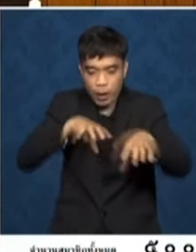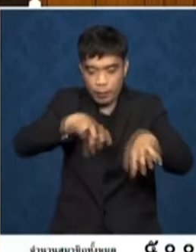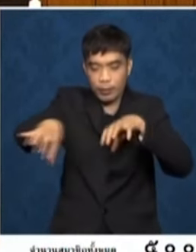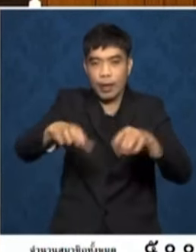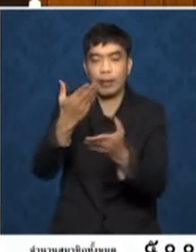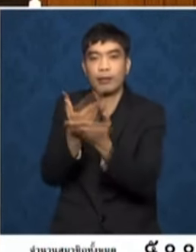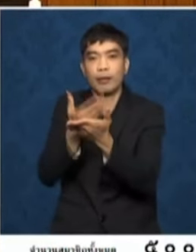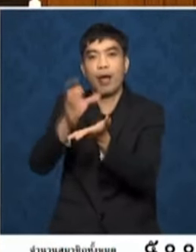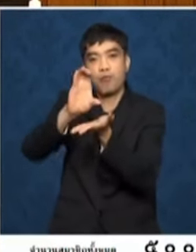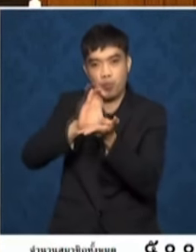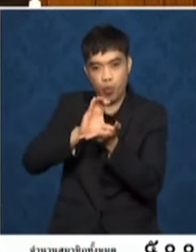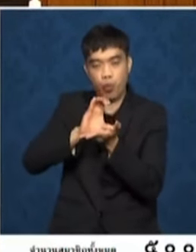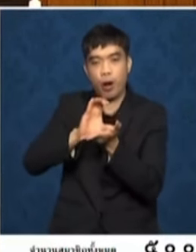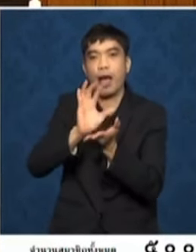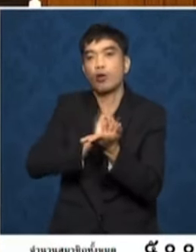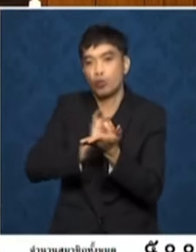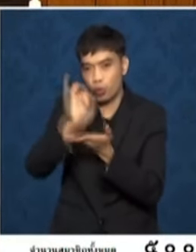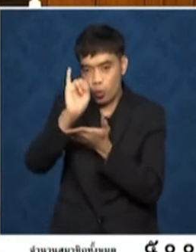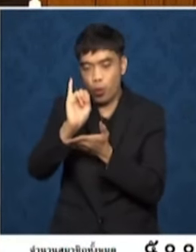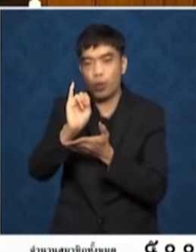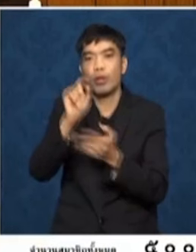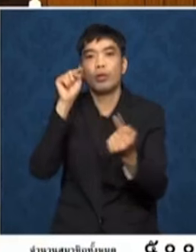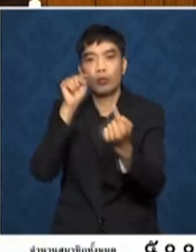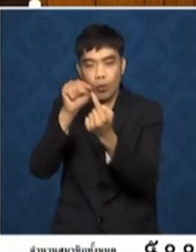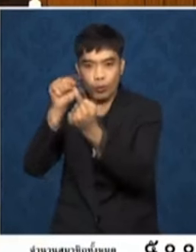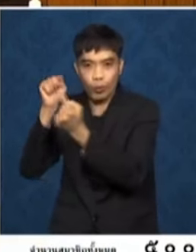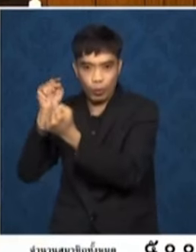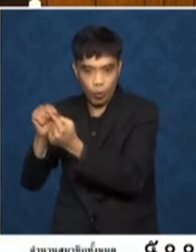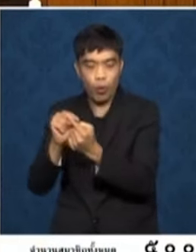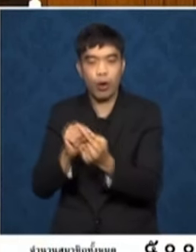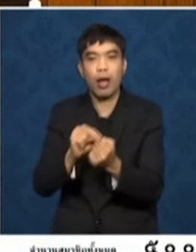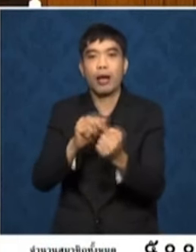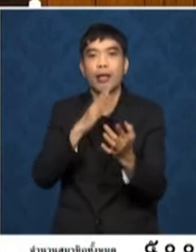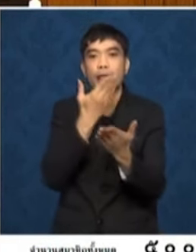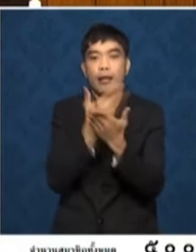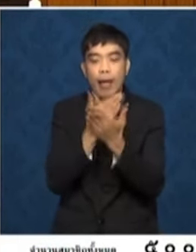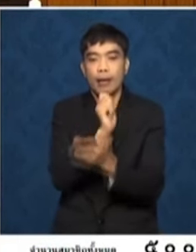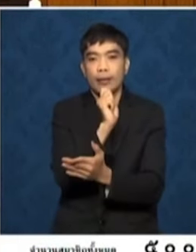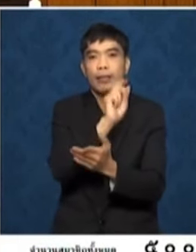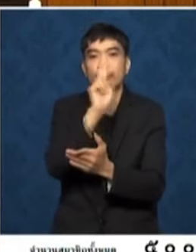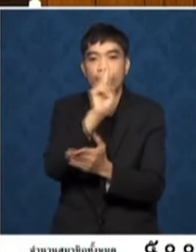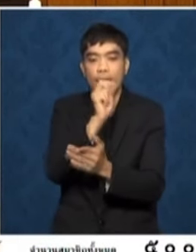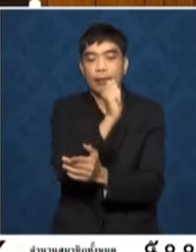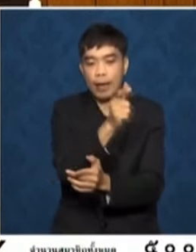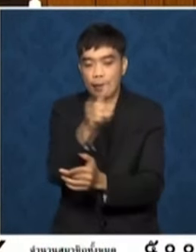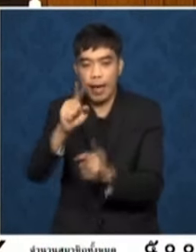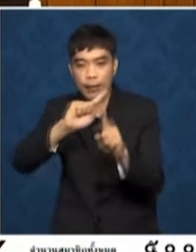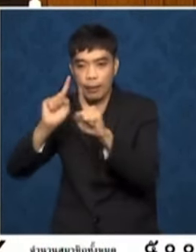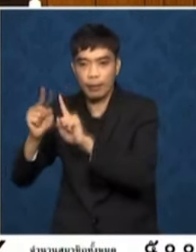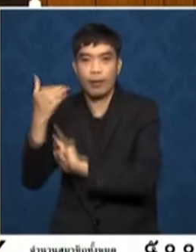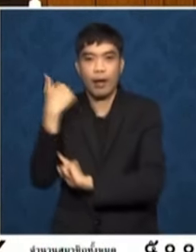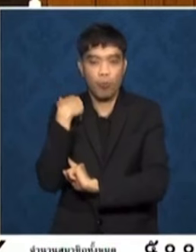ถูกต้องรอบไม้โยมีเป้าหมายให้การแท้จ่ายงุปมาณ เกิดประโยช์แ่ประชาชน์สูงสุด